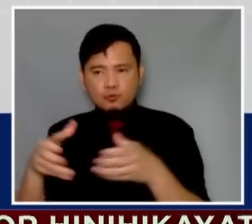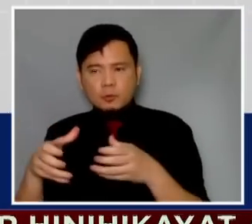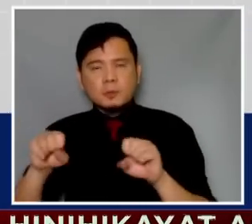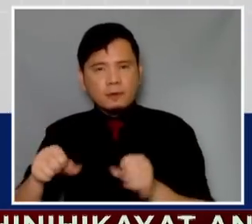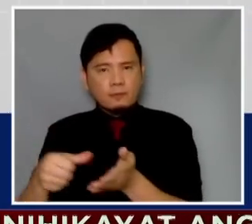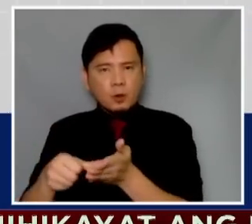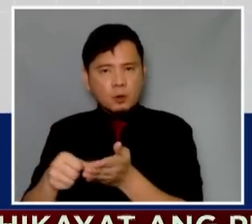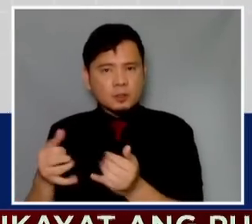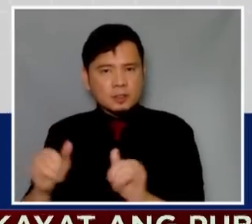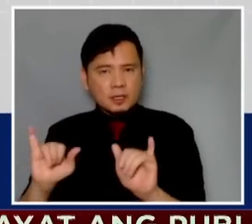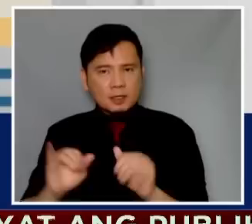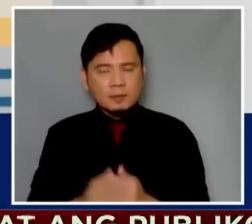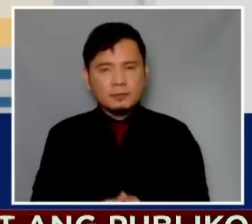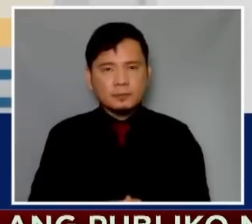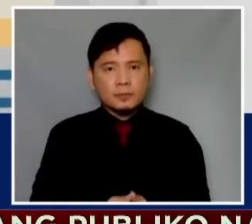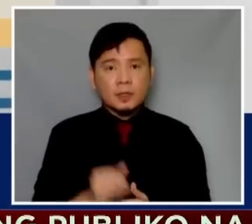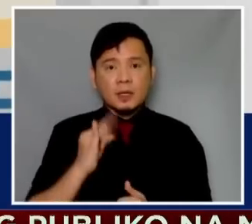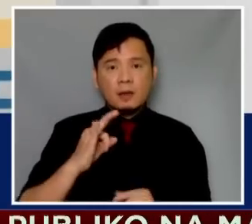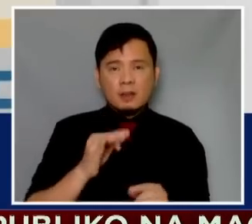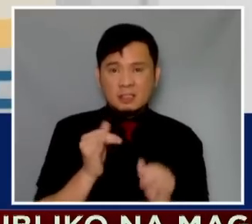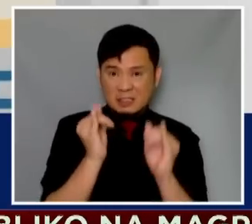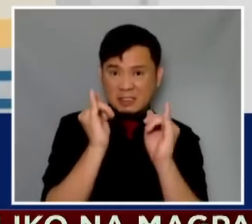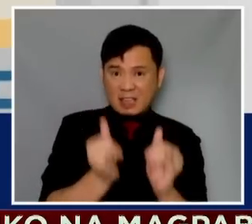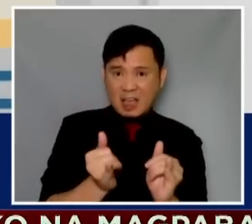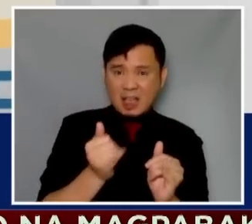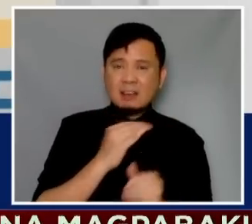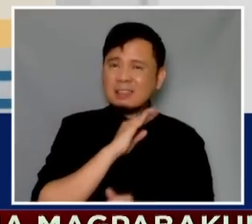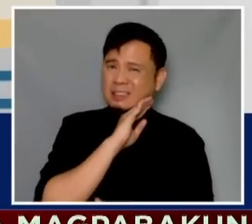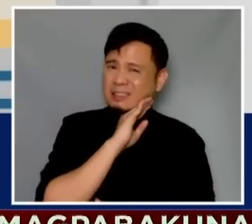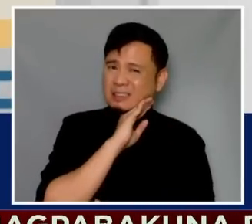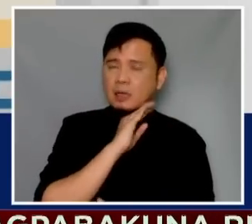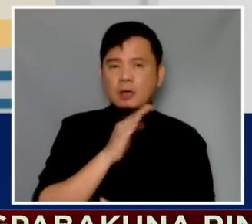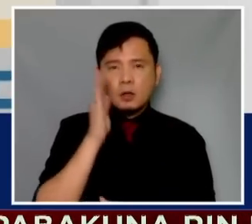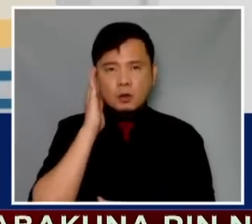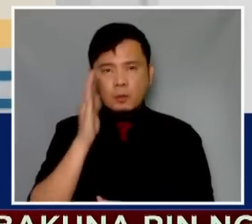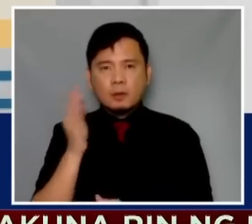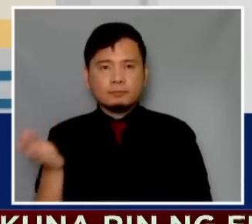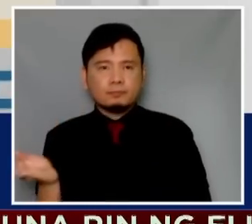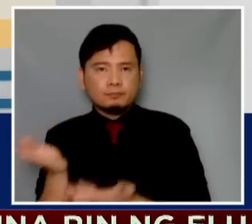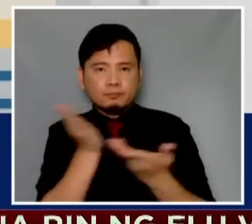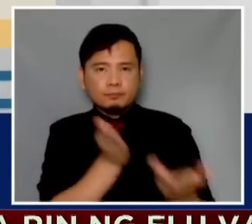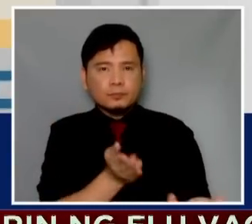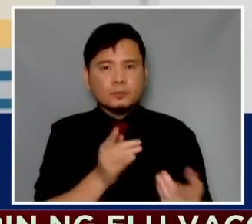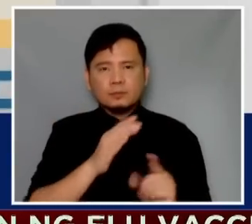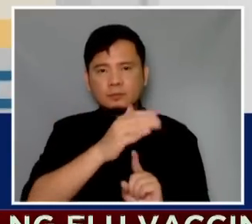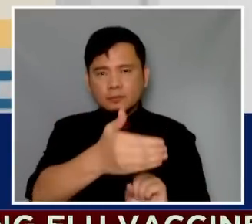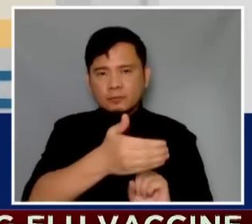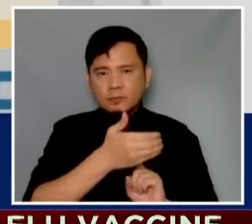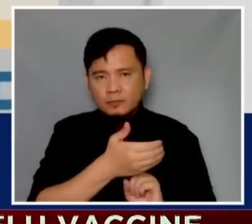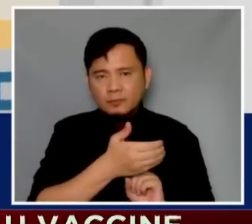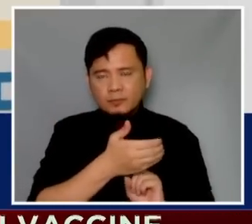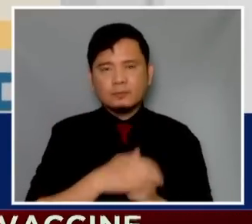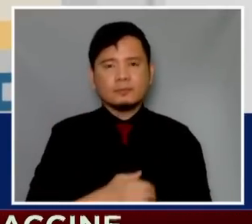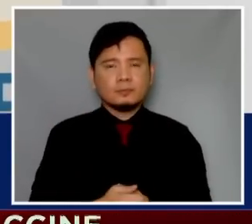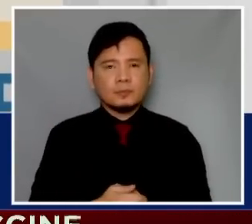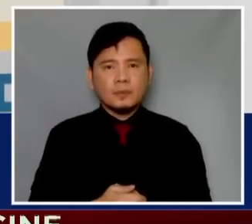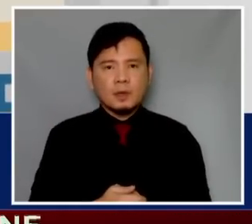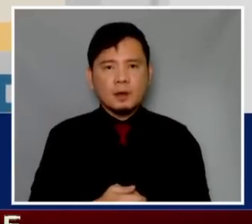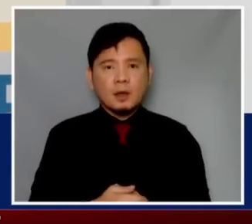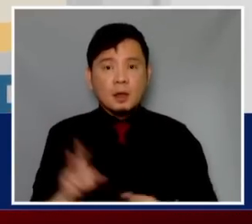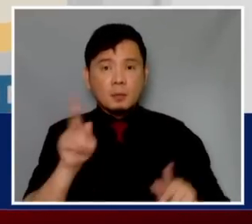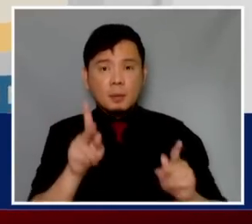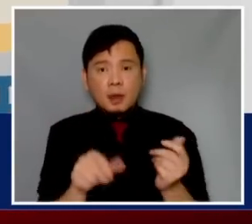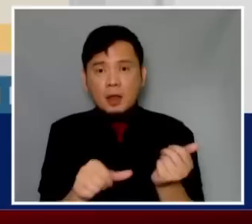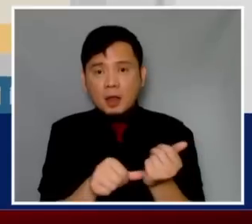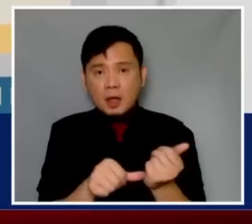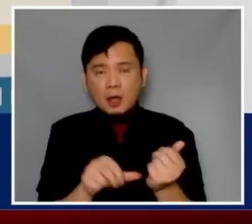hindi bumababa ang temperatura, dadalhin kayo sa isolation polling precinct. May mga mag-a-assist sa inyo na